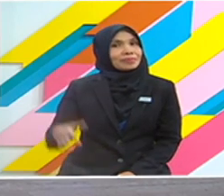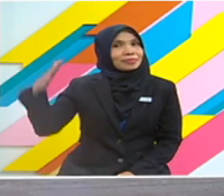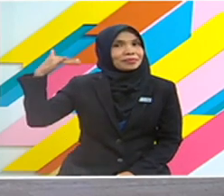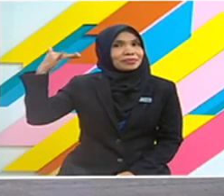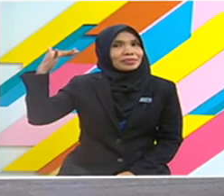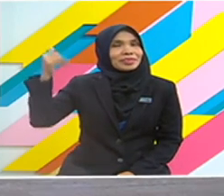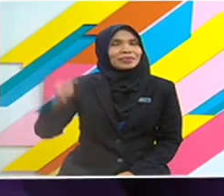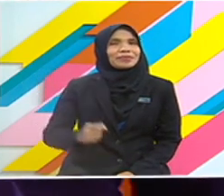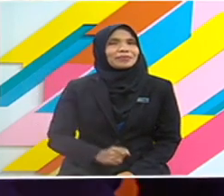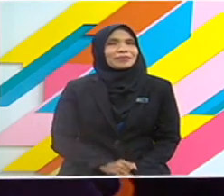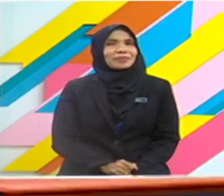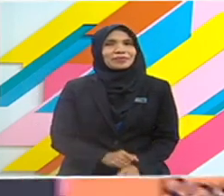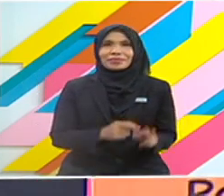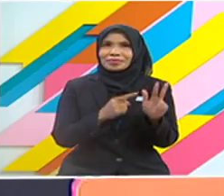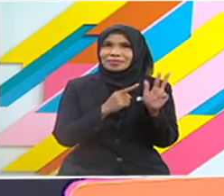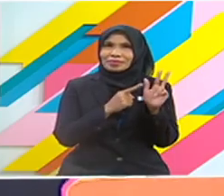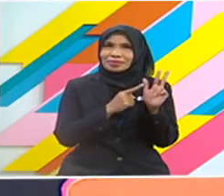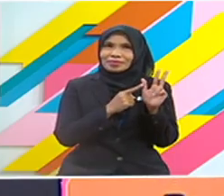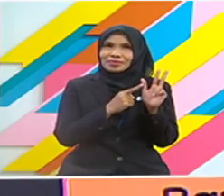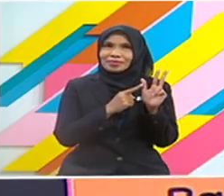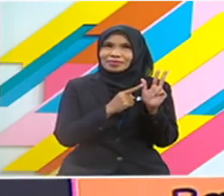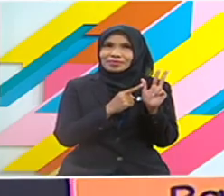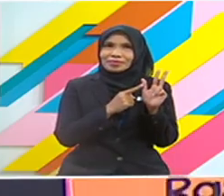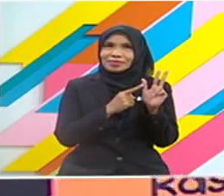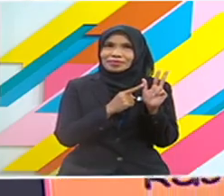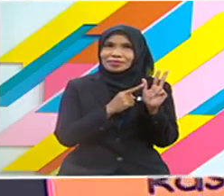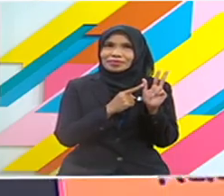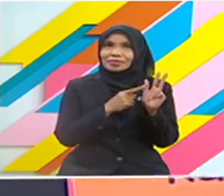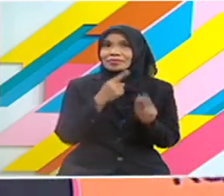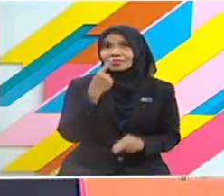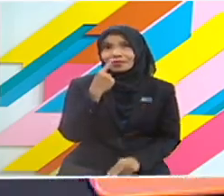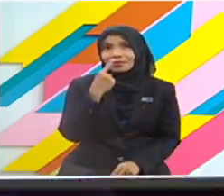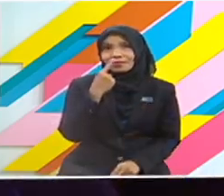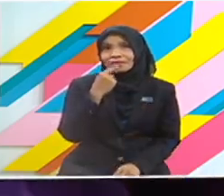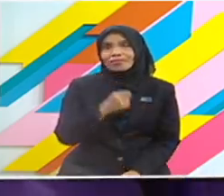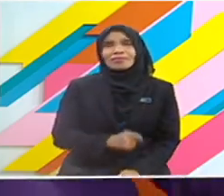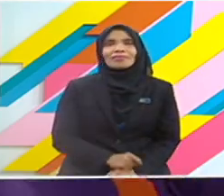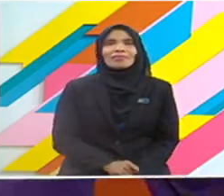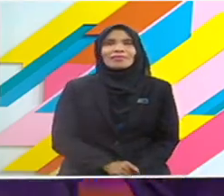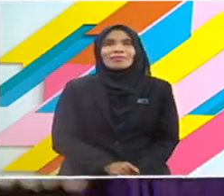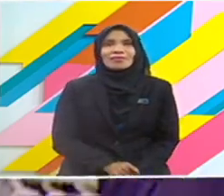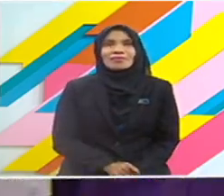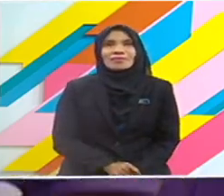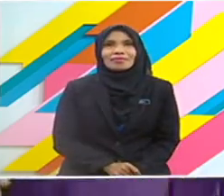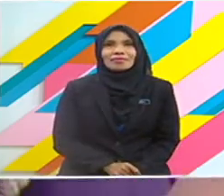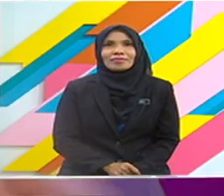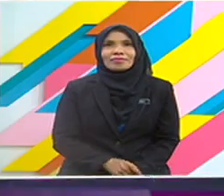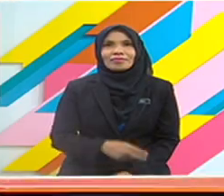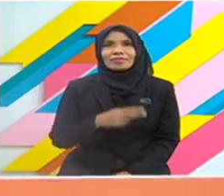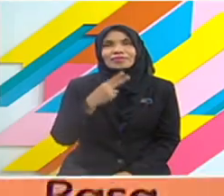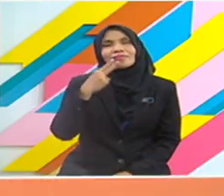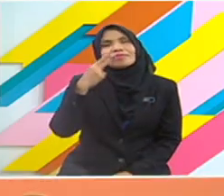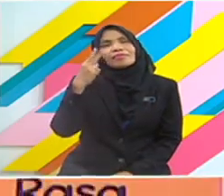bunyi. Yang ketiga adalah organ hidung, yang mana rangsangannya